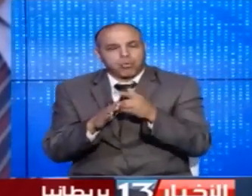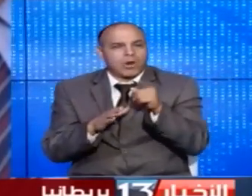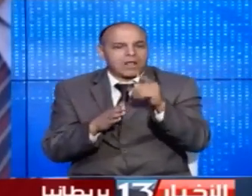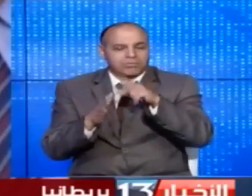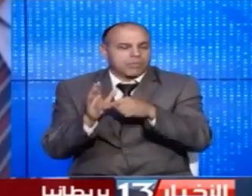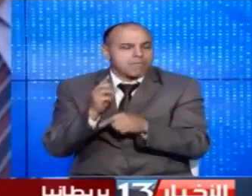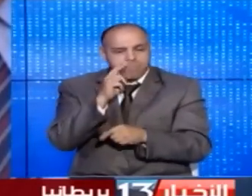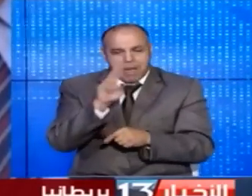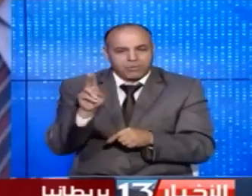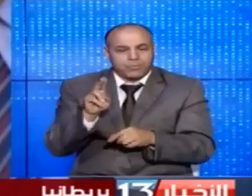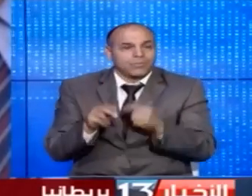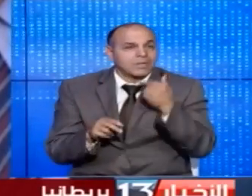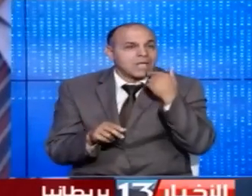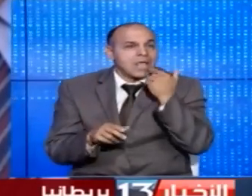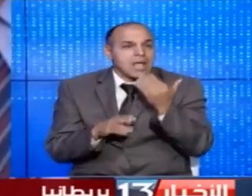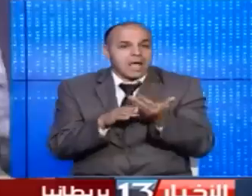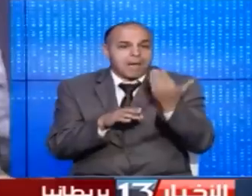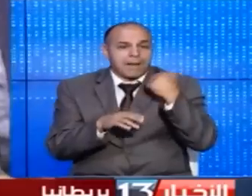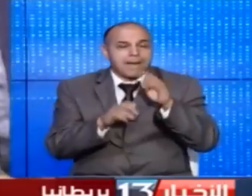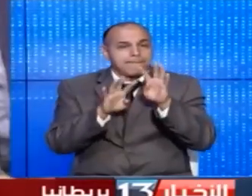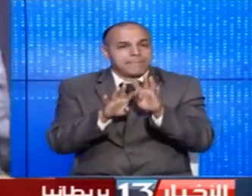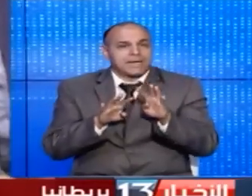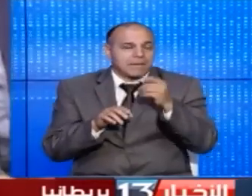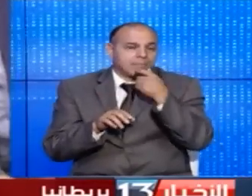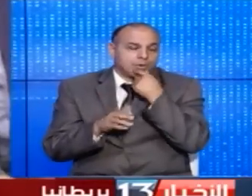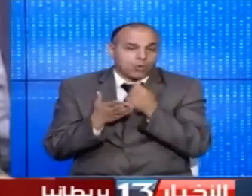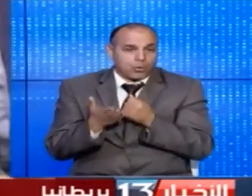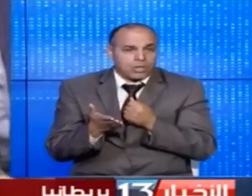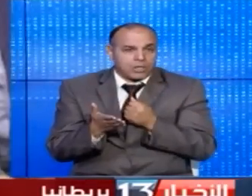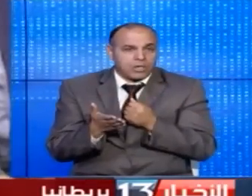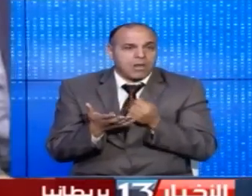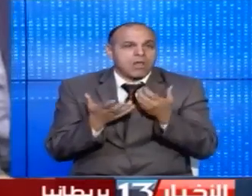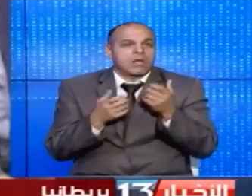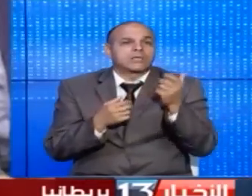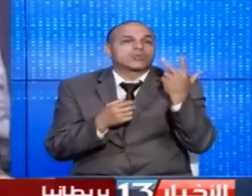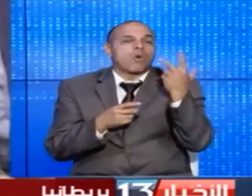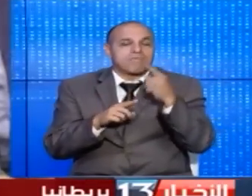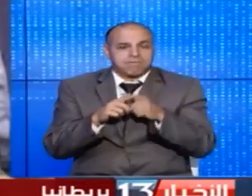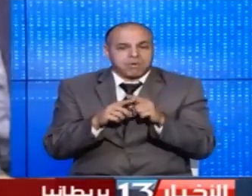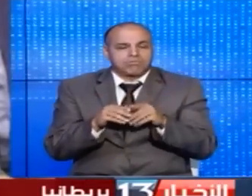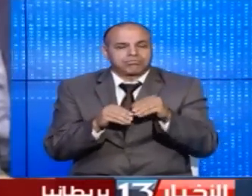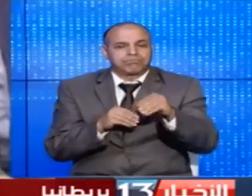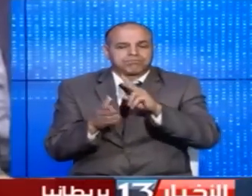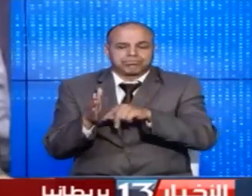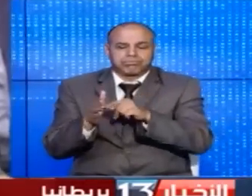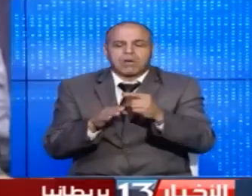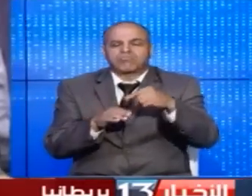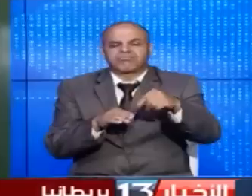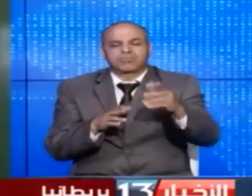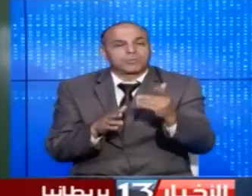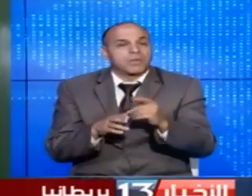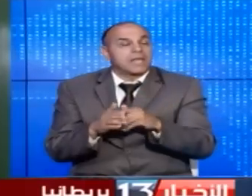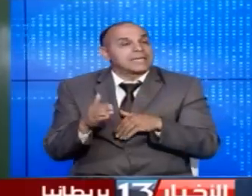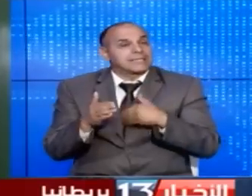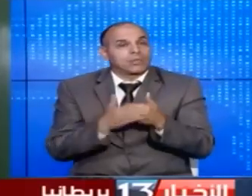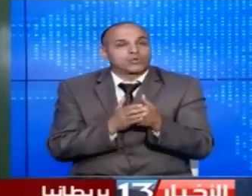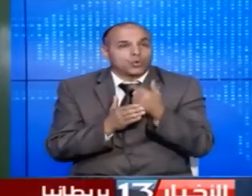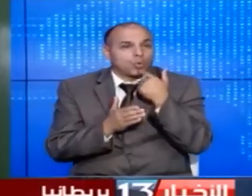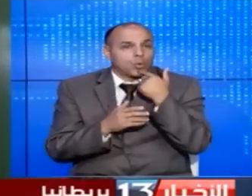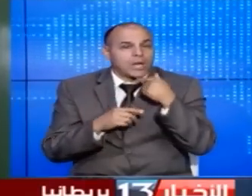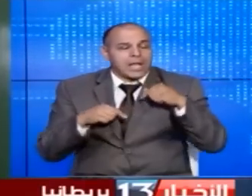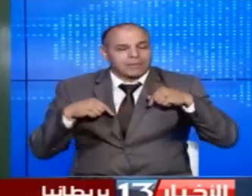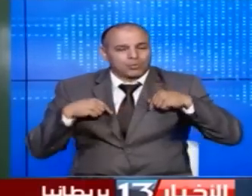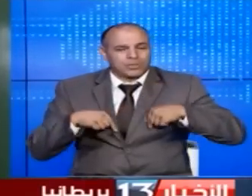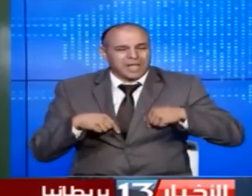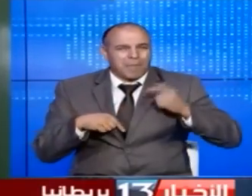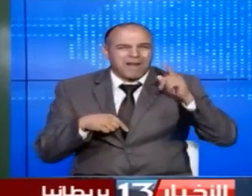اتفاق، خاصة وقد سبق للبرلمان البريطاني الرفض 3 مرات للاتفاق السابق الذي توصلت إليه حكومة